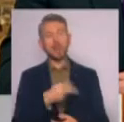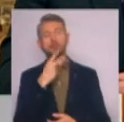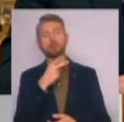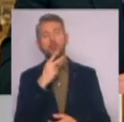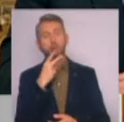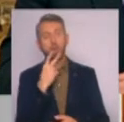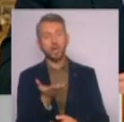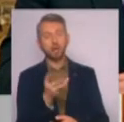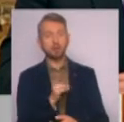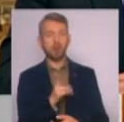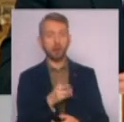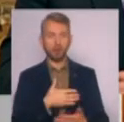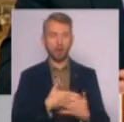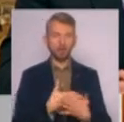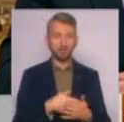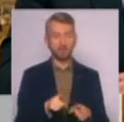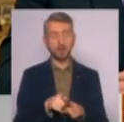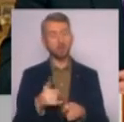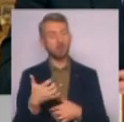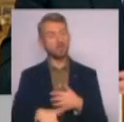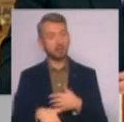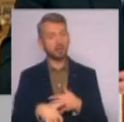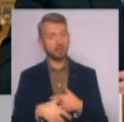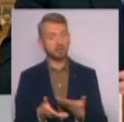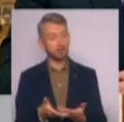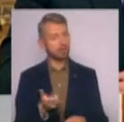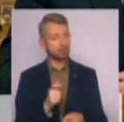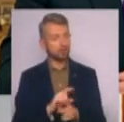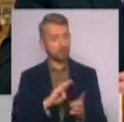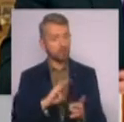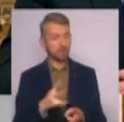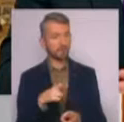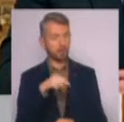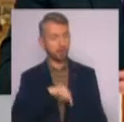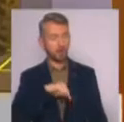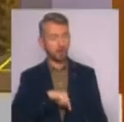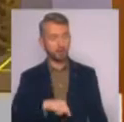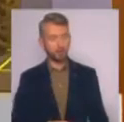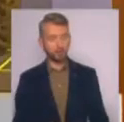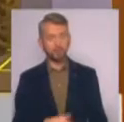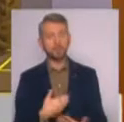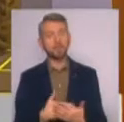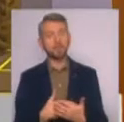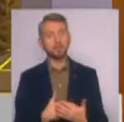Тютюнопаління як активне, так і пасивне, дуже шкідливе для організму.